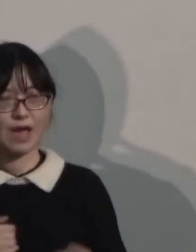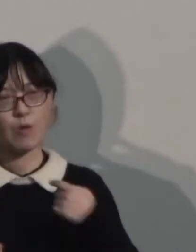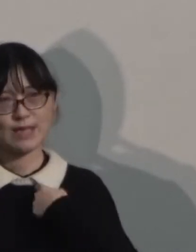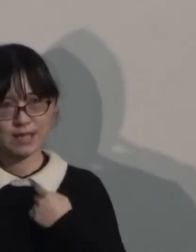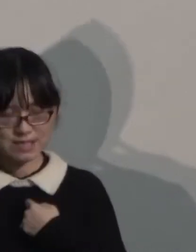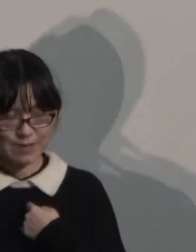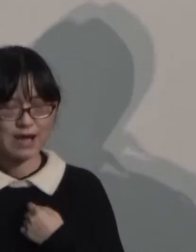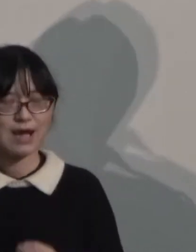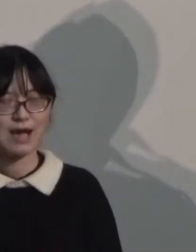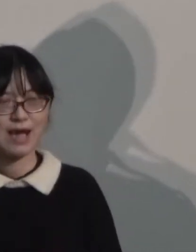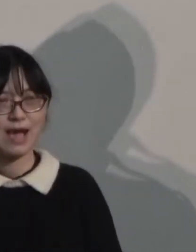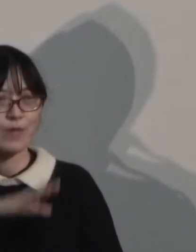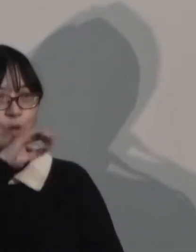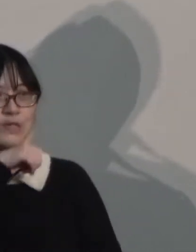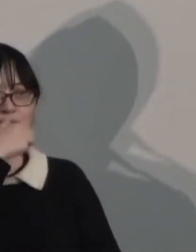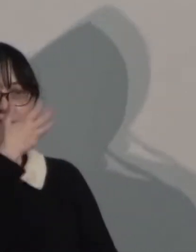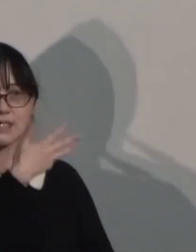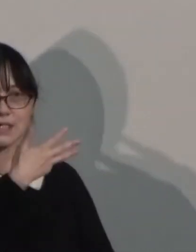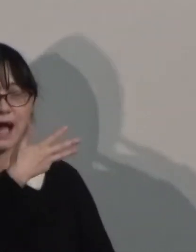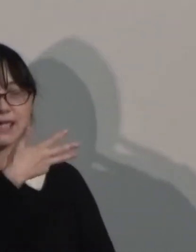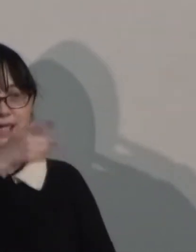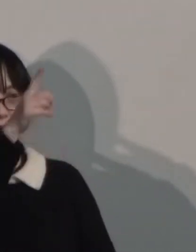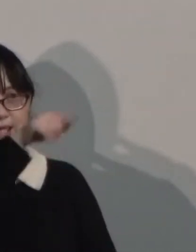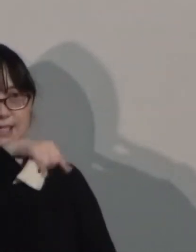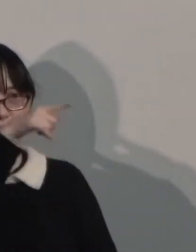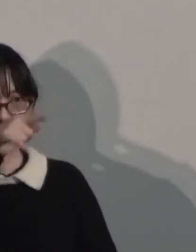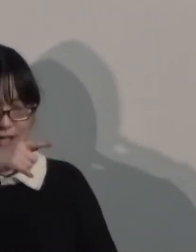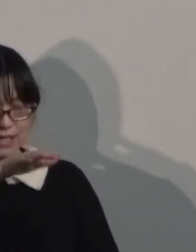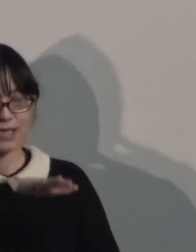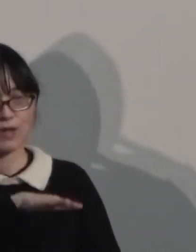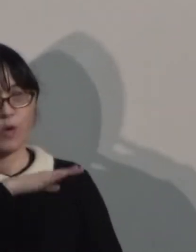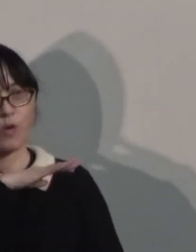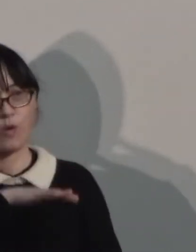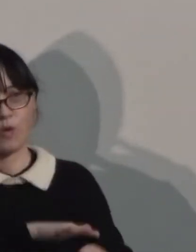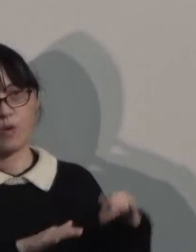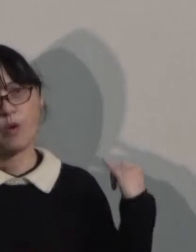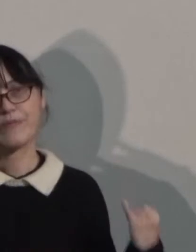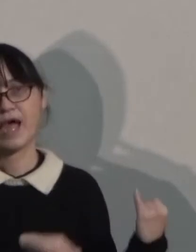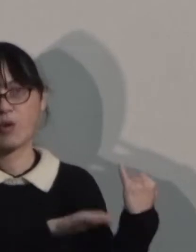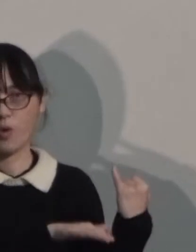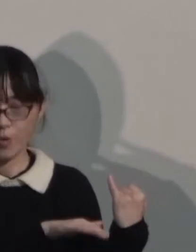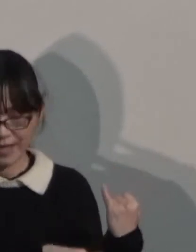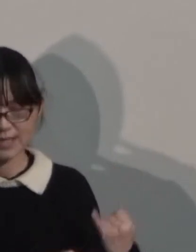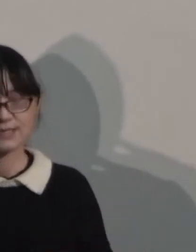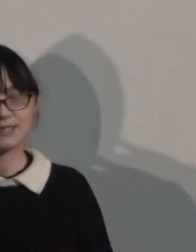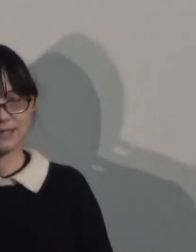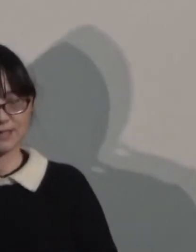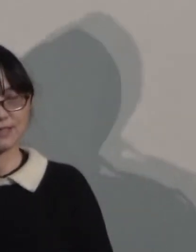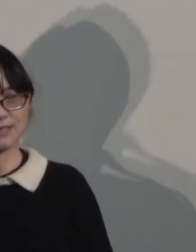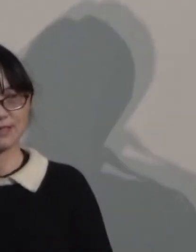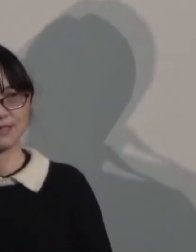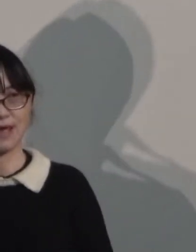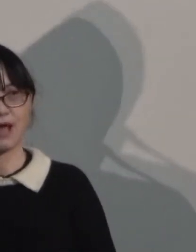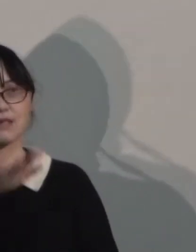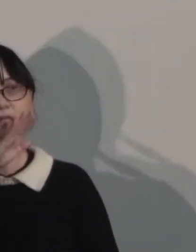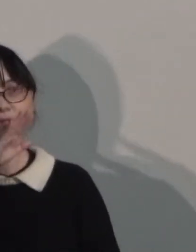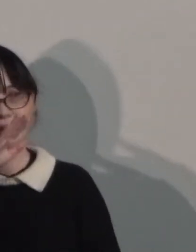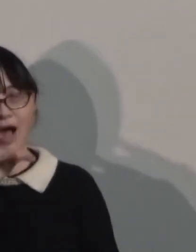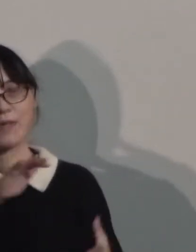私は8歳の女の子です。実は友達